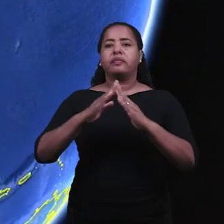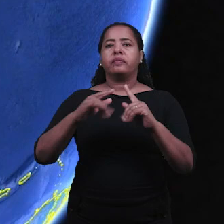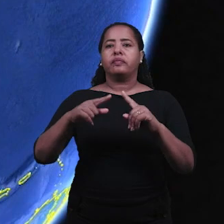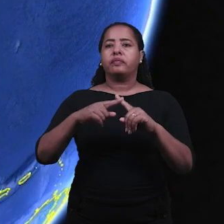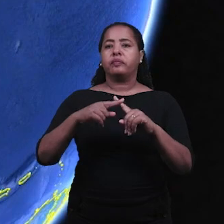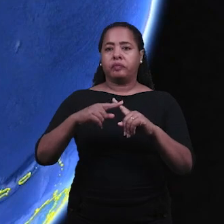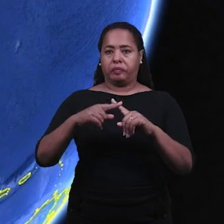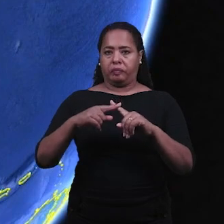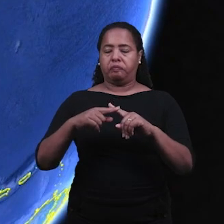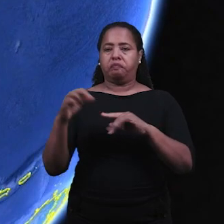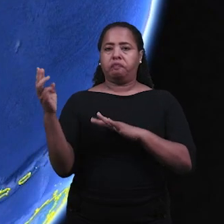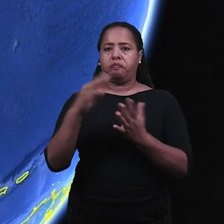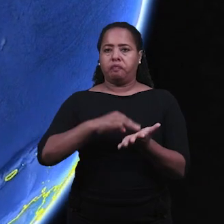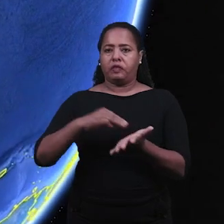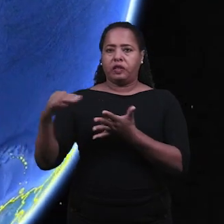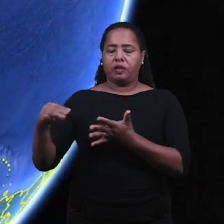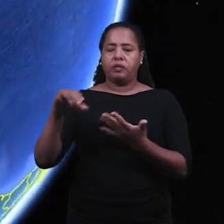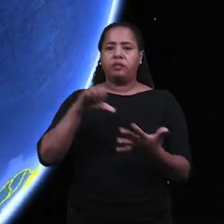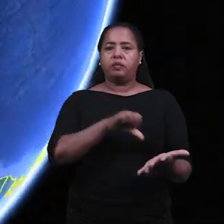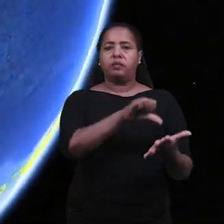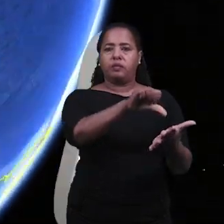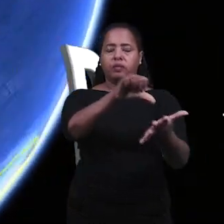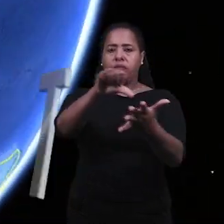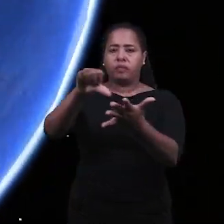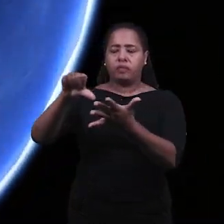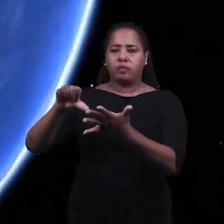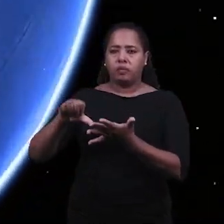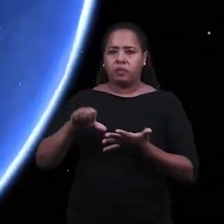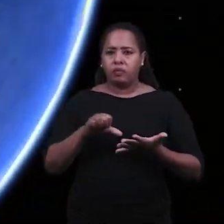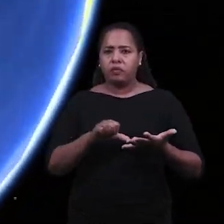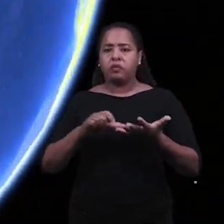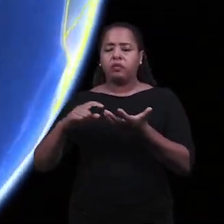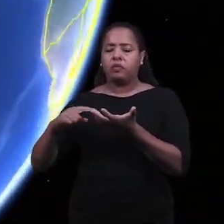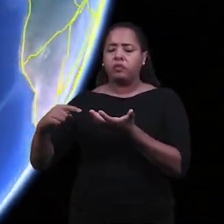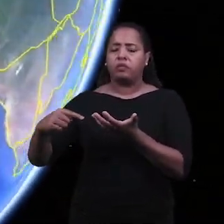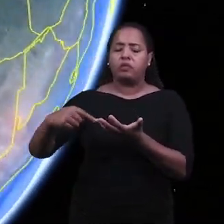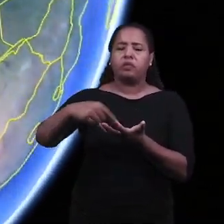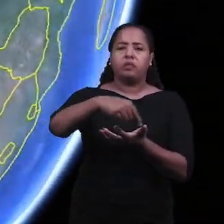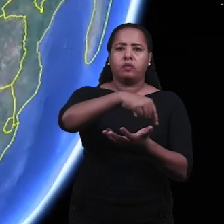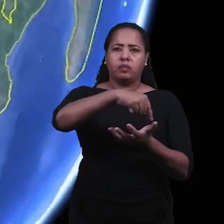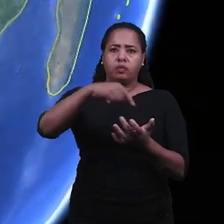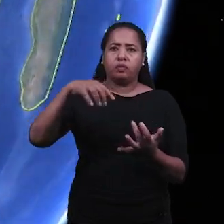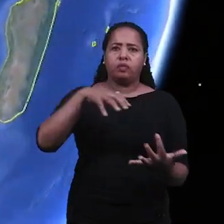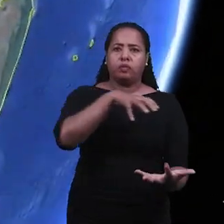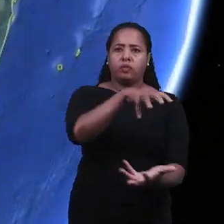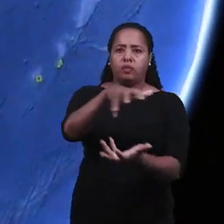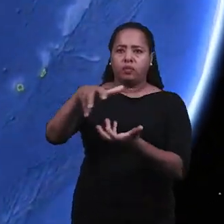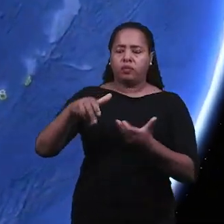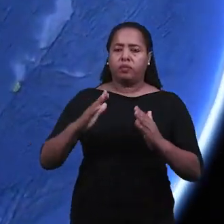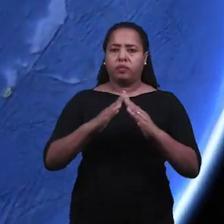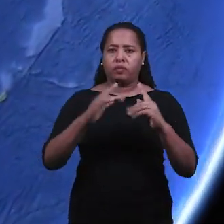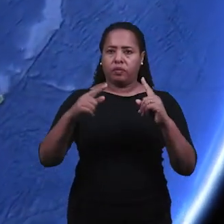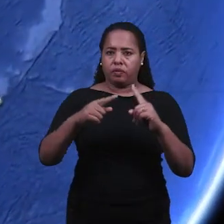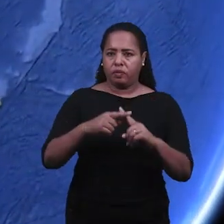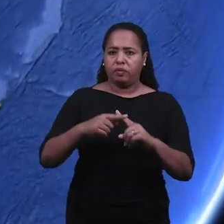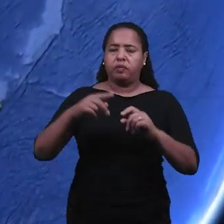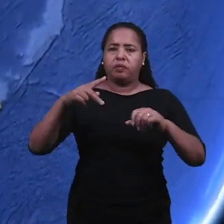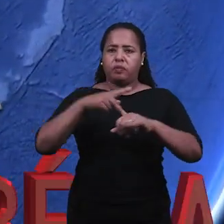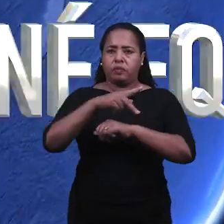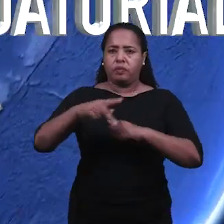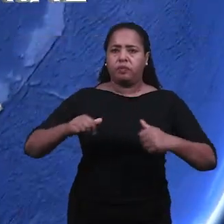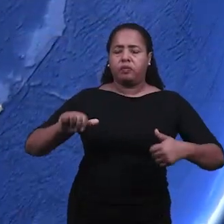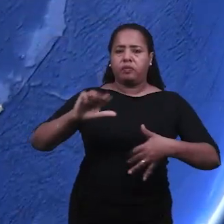l'Église chrétienne Maranatha est présente dans des nations de tous les continents de la planète, des églises dans des pays dans les